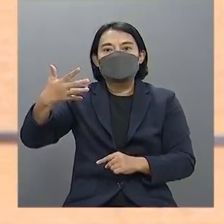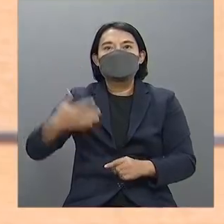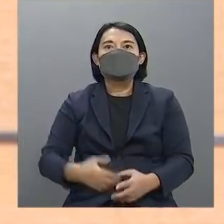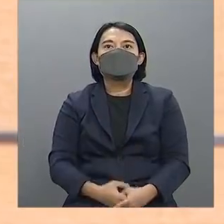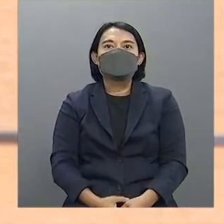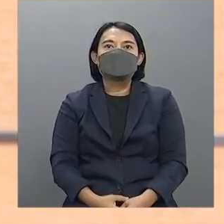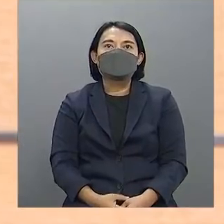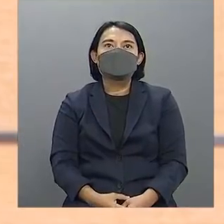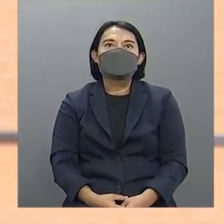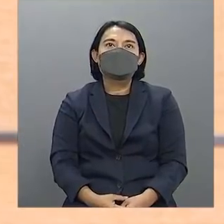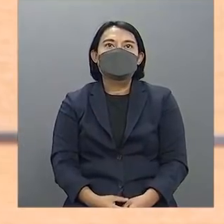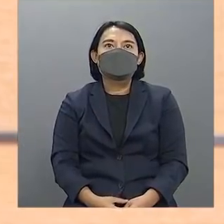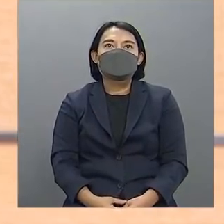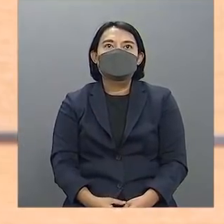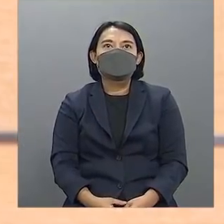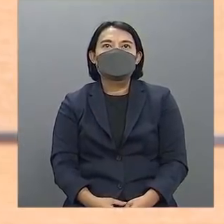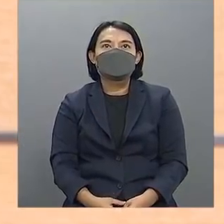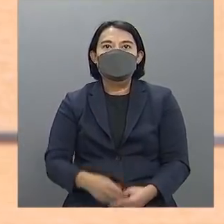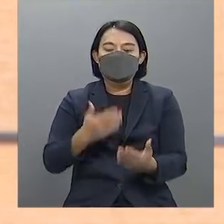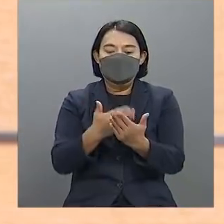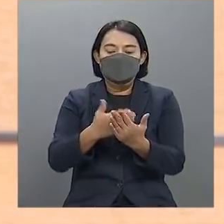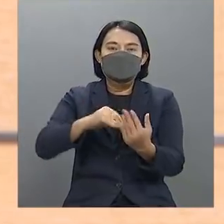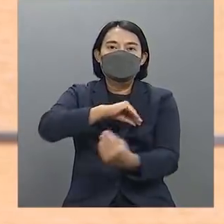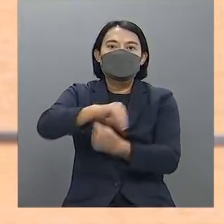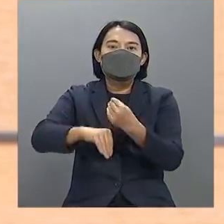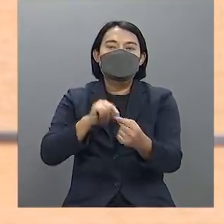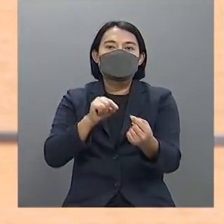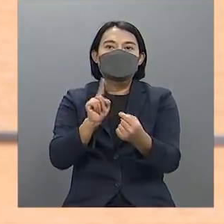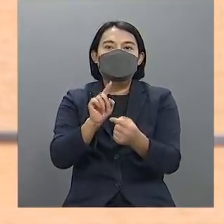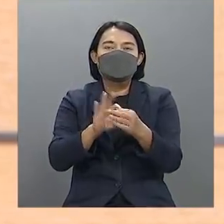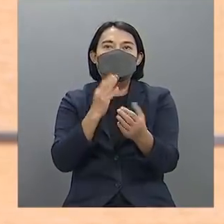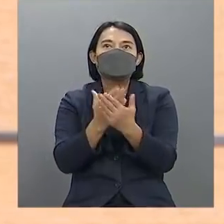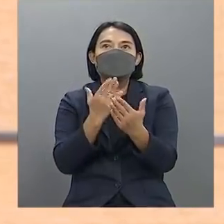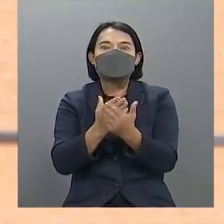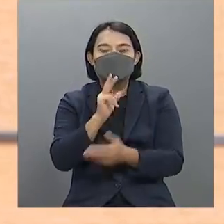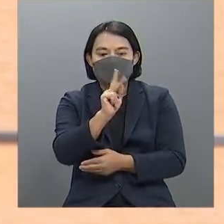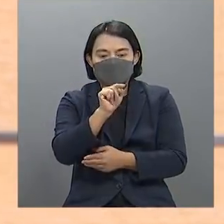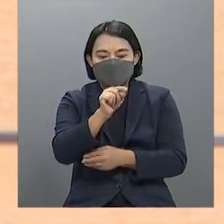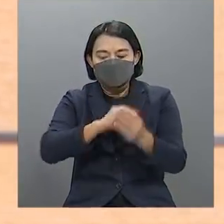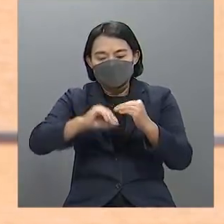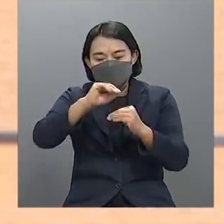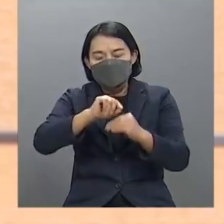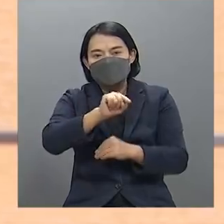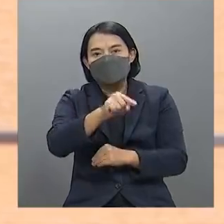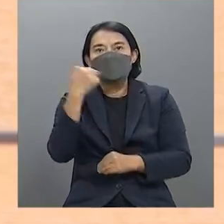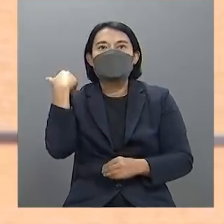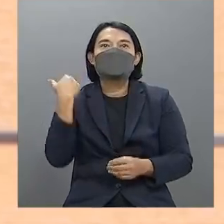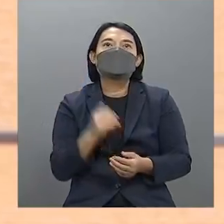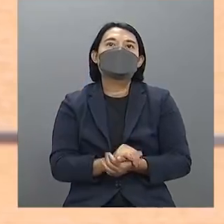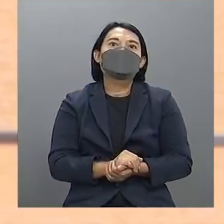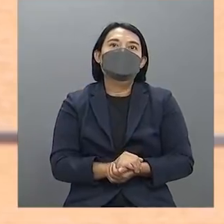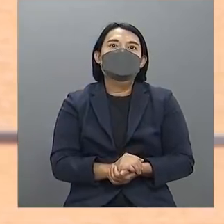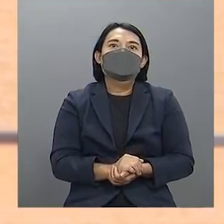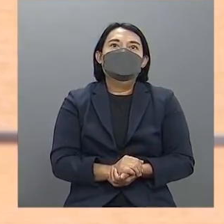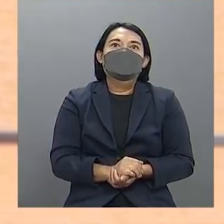้ในเวลาเดียวกันก็มีสภาพคล่องจากการกู้เงินนะครับอันนี้ก็เพิ่มขึ้นมานะครับเพราะนั้นอันนี้ก็เป็นการช่ว